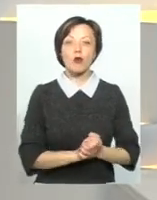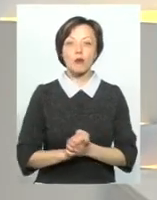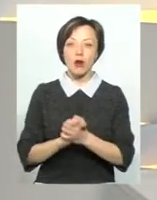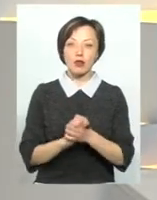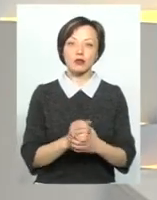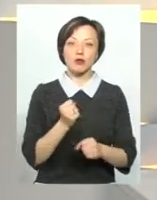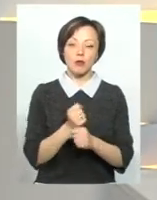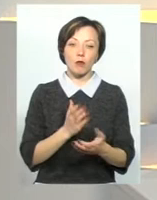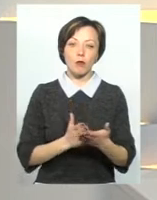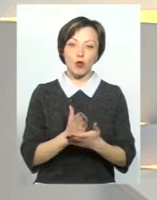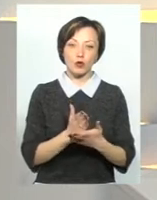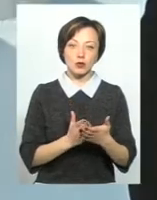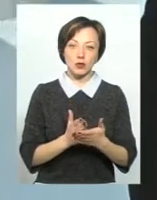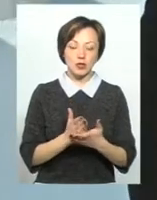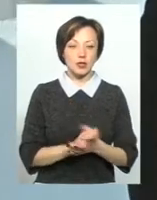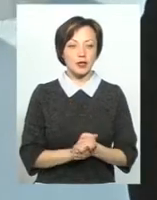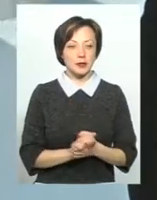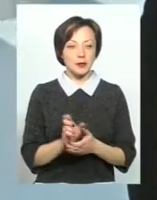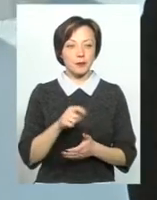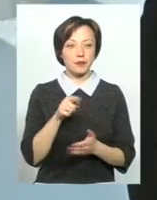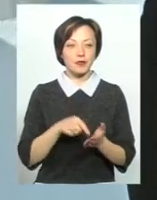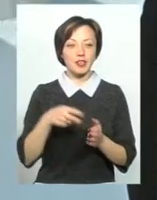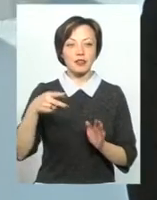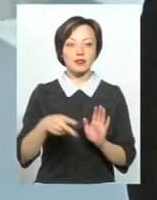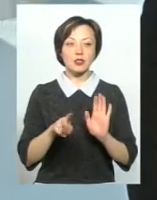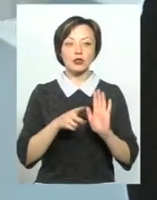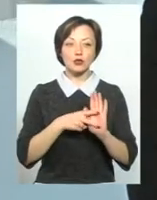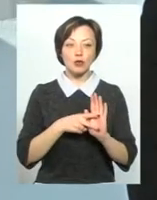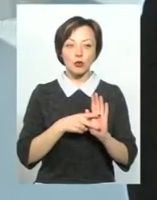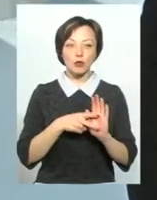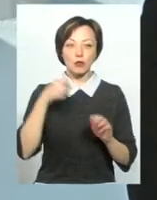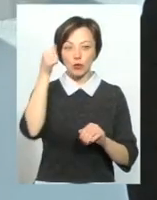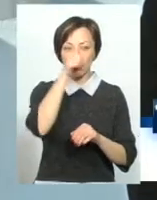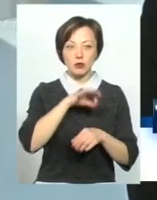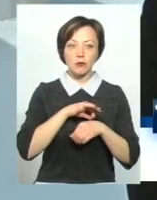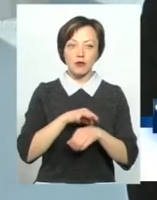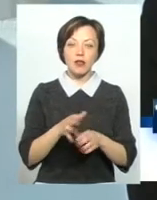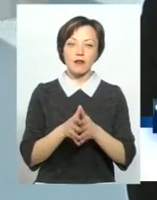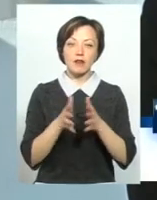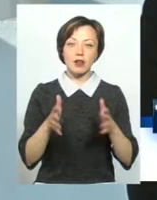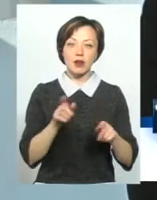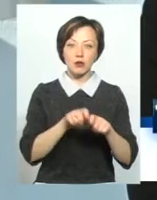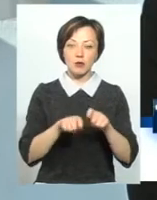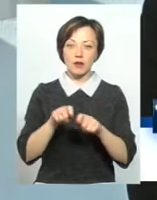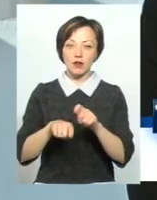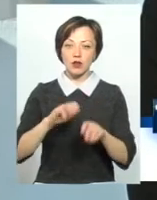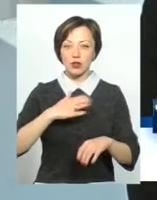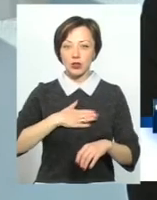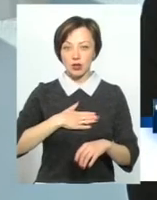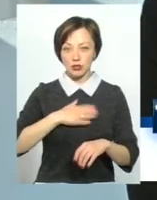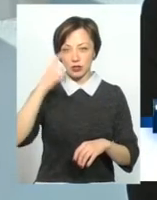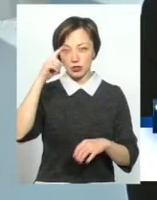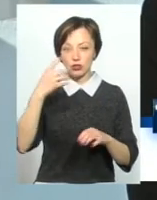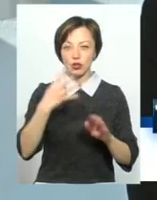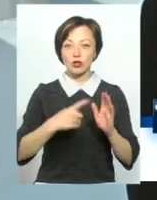до послуг банку? Ви знаєте, в 2007 році ми провели таку велику перевірку нашого знання в